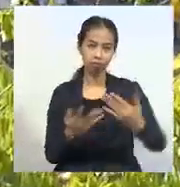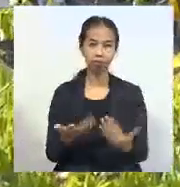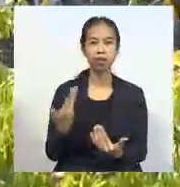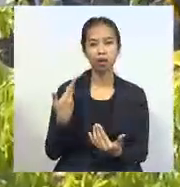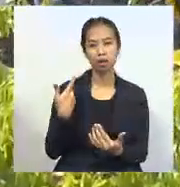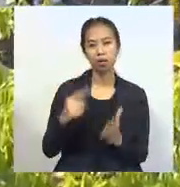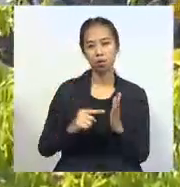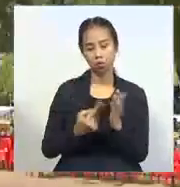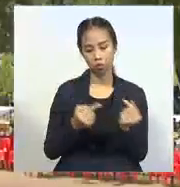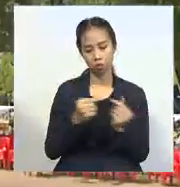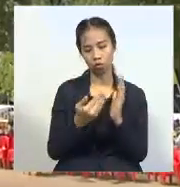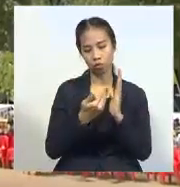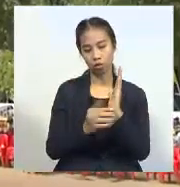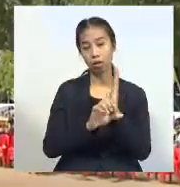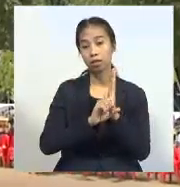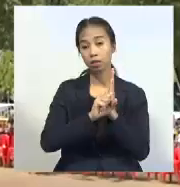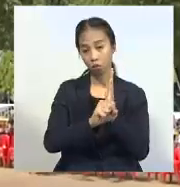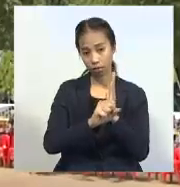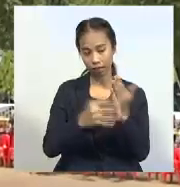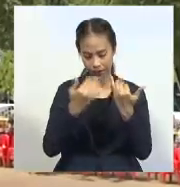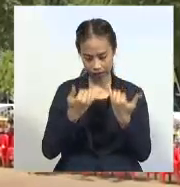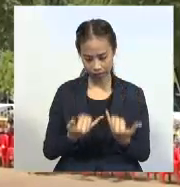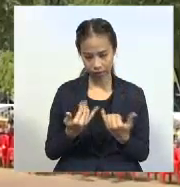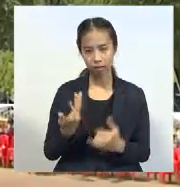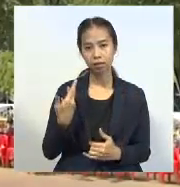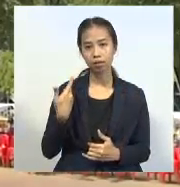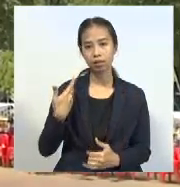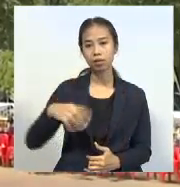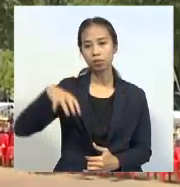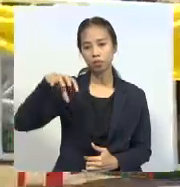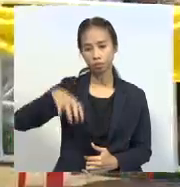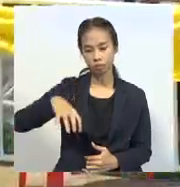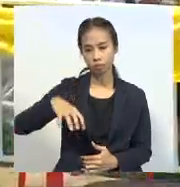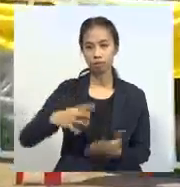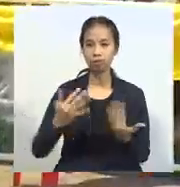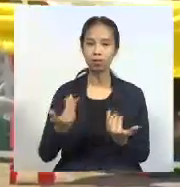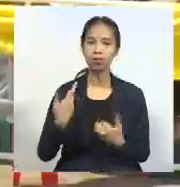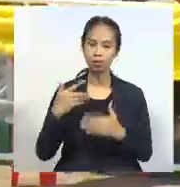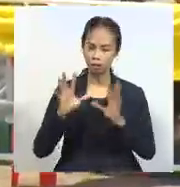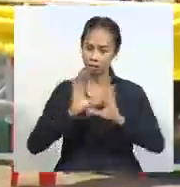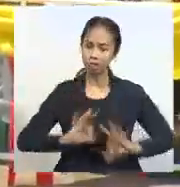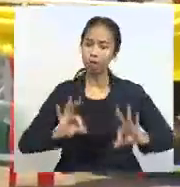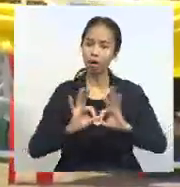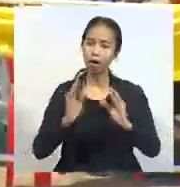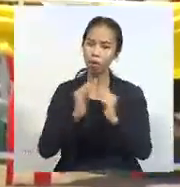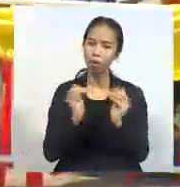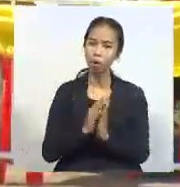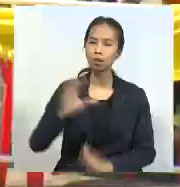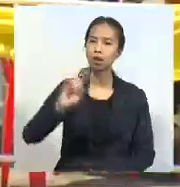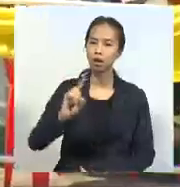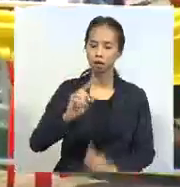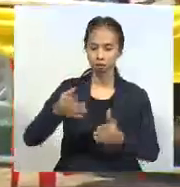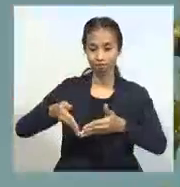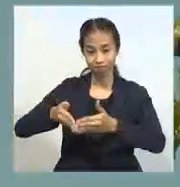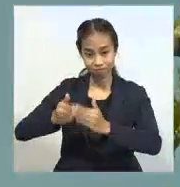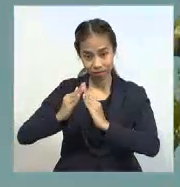ฑลท่าแร่จังหวัดสกลนครส่วนสักการะสถานบุญราศีนิโคลัสบุญบำรุงก็มีความสำคัญเพราะสร้างขึ้นเพื่อรำลึก